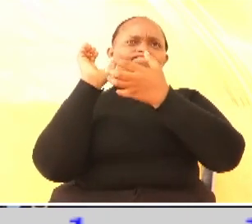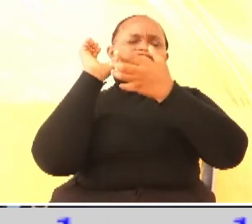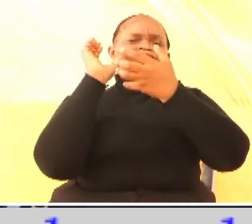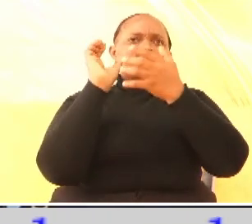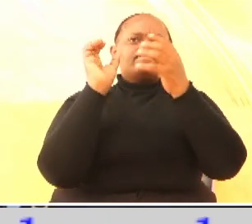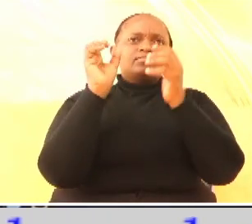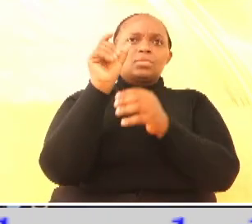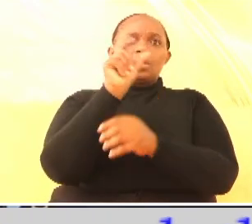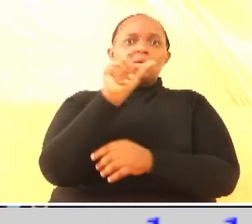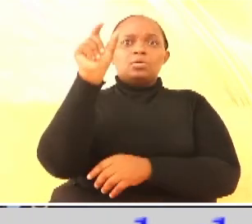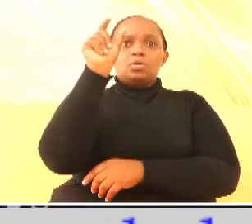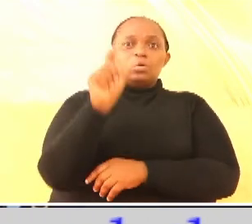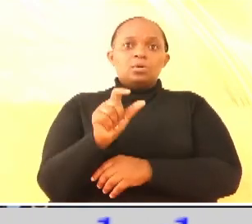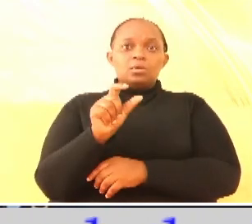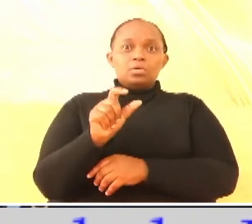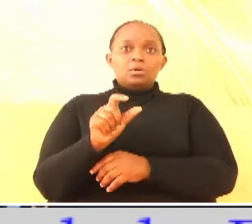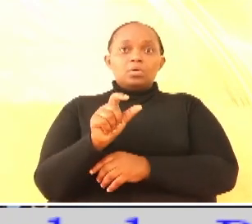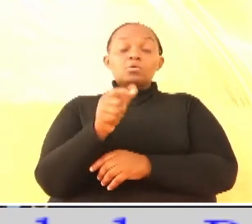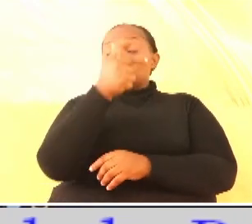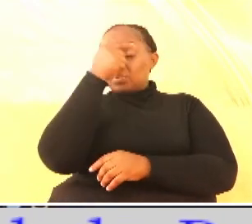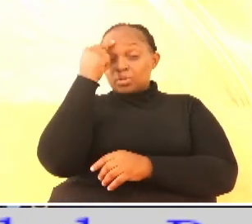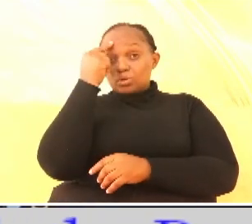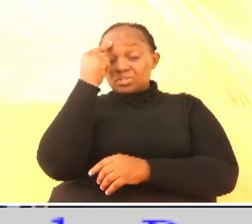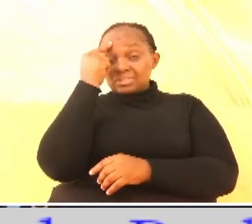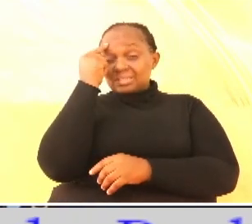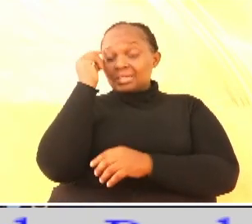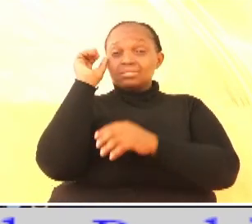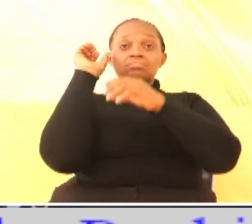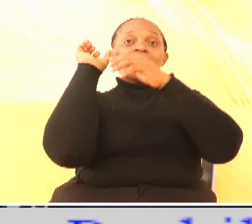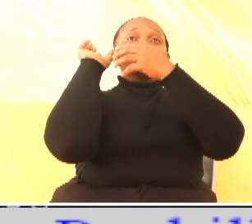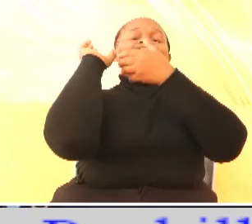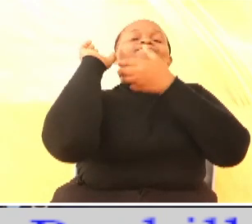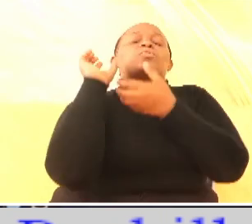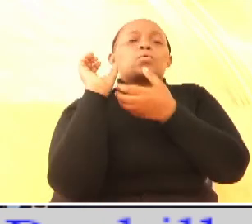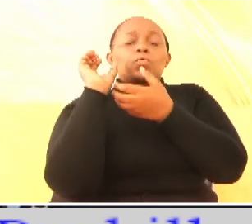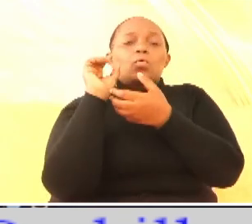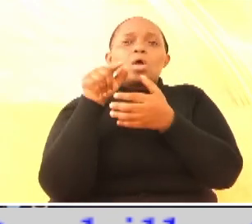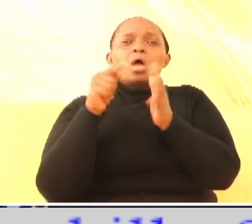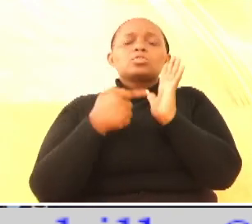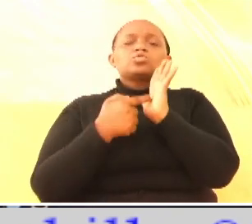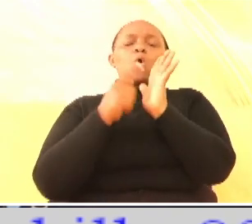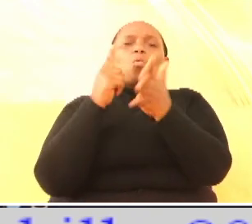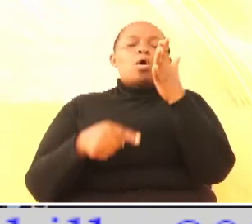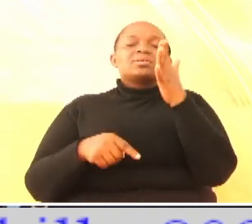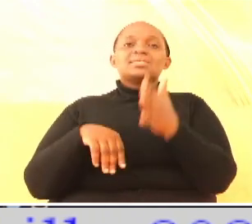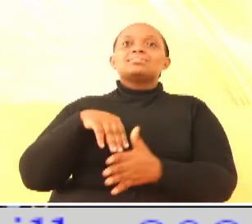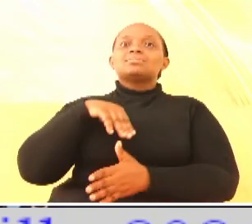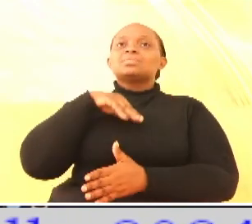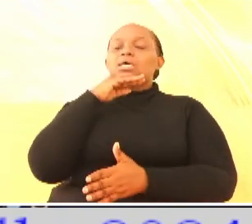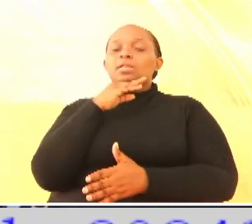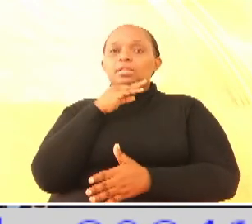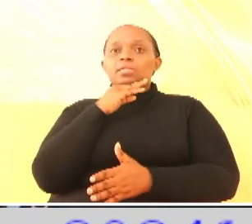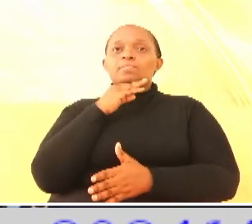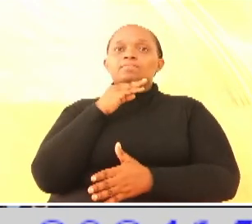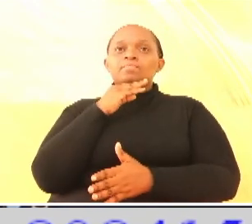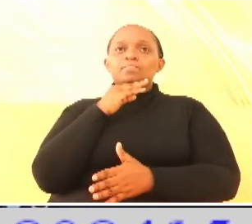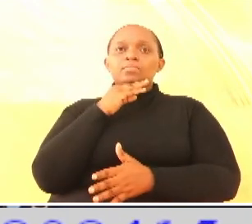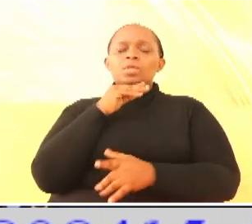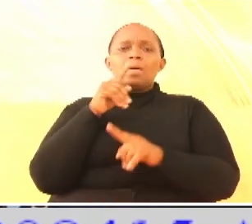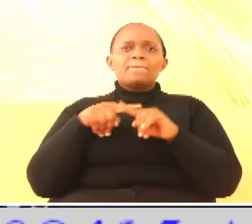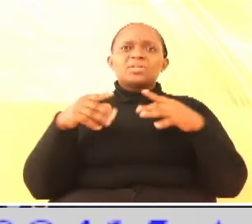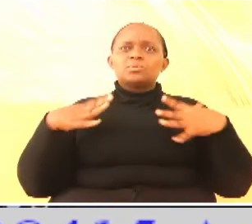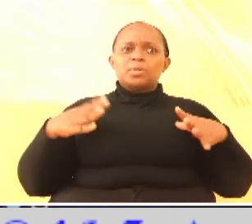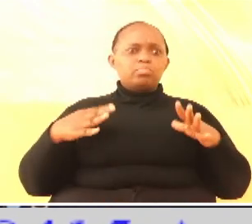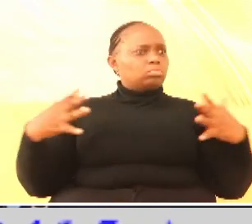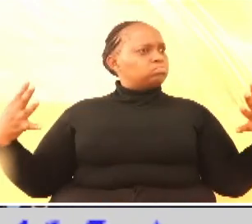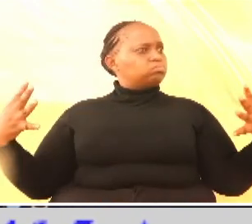sababu msalaba ilikuwa ni ishara ya nini? Ya kifo. Ni kama kuambia mtu utakufa. Naona kama walishangaa, wakashikwa